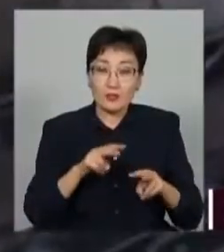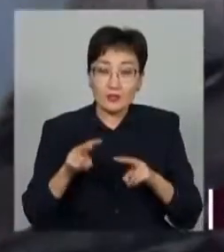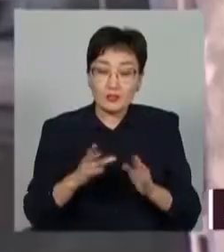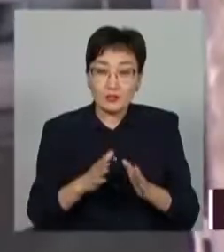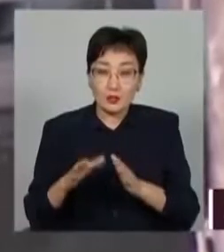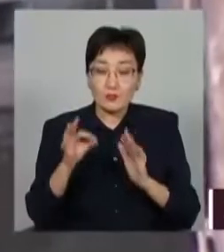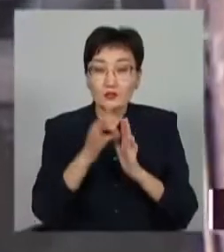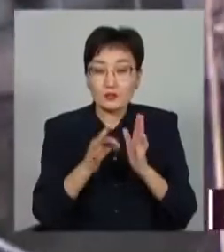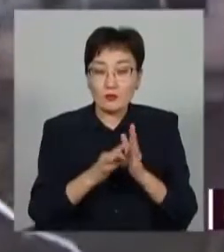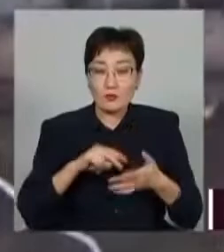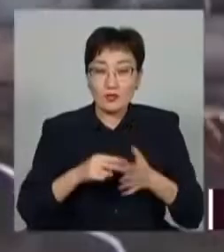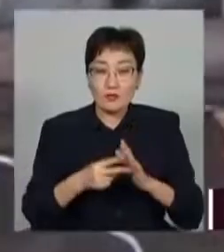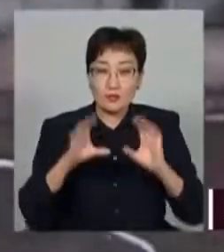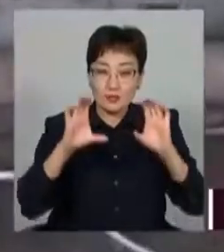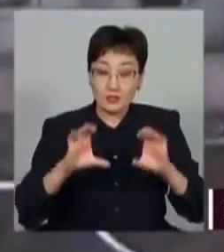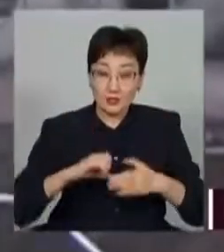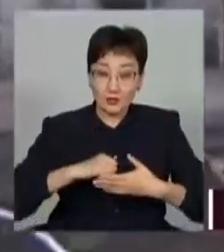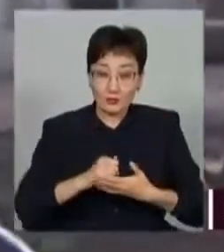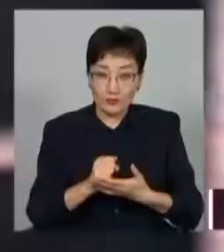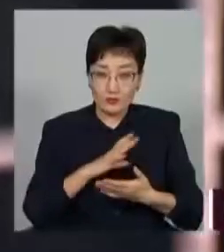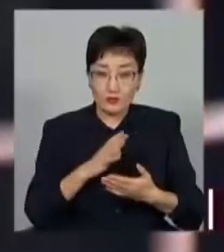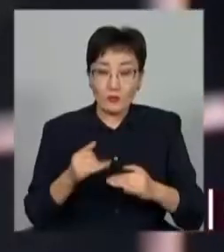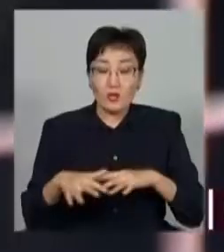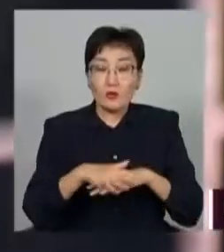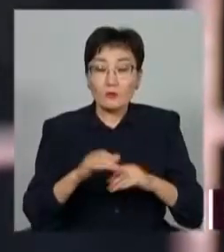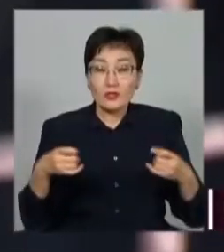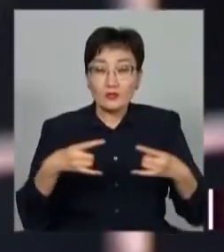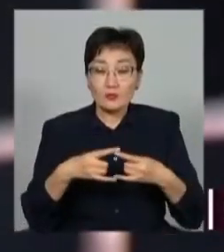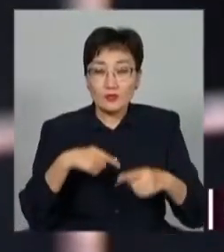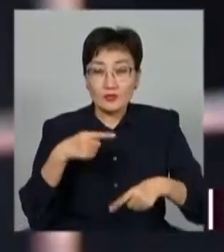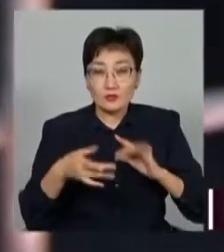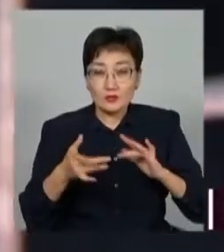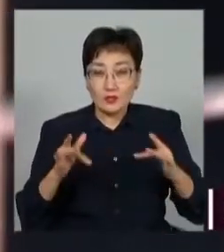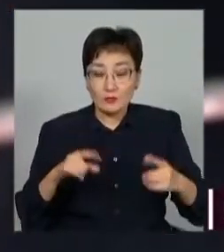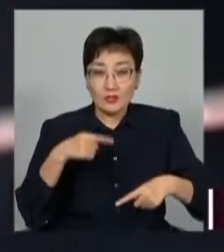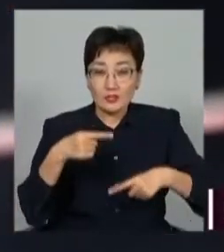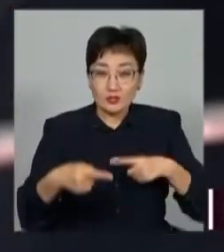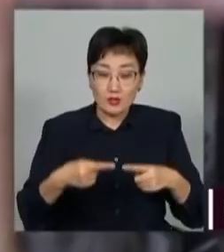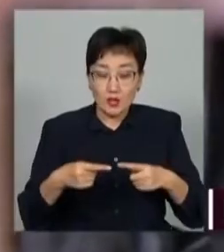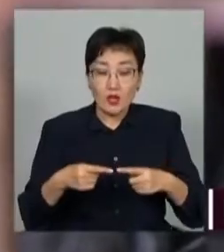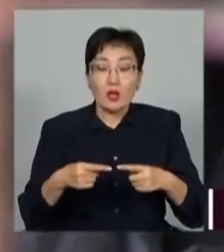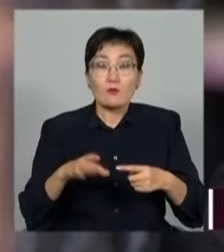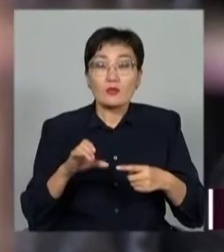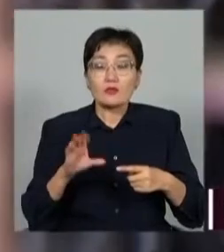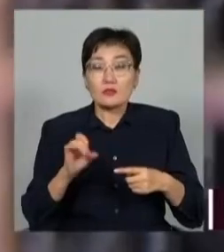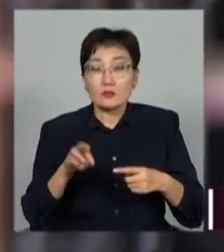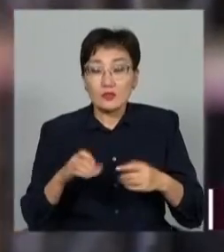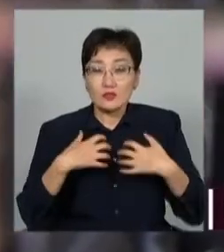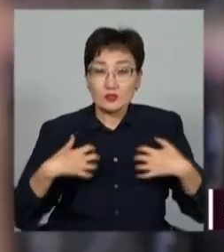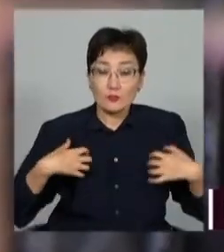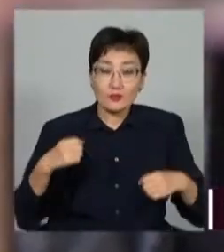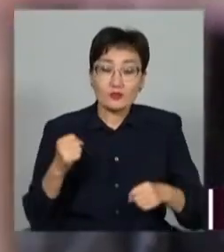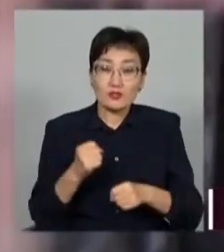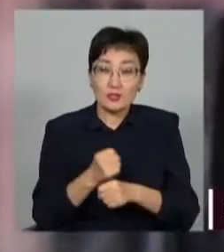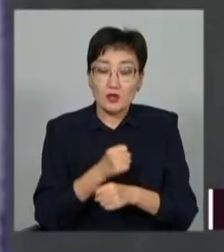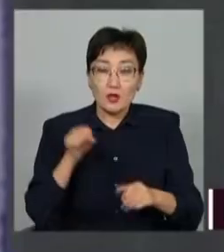реттеу қағидаттары көзделген заңды қабылдады. Бұдан бұлай бұқаралық ақпарат құралдары мен әлеуметтік желілерде, мессенджерлерде жануарларға